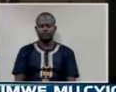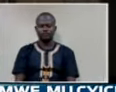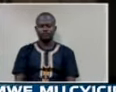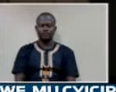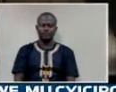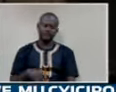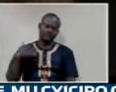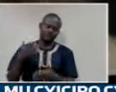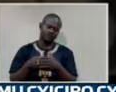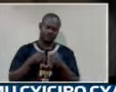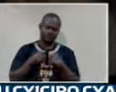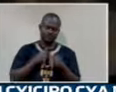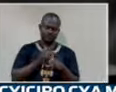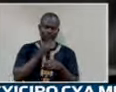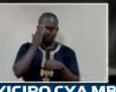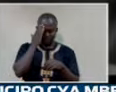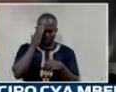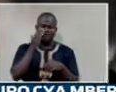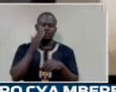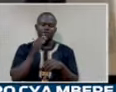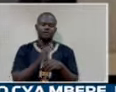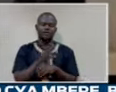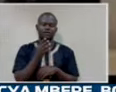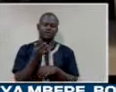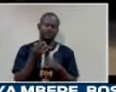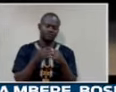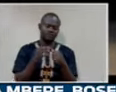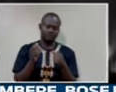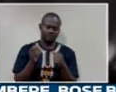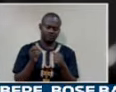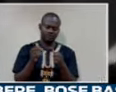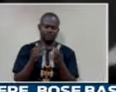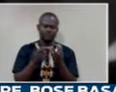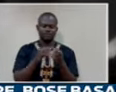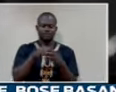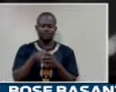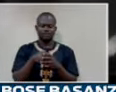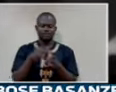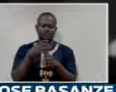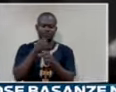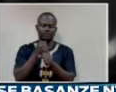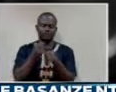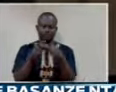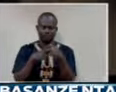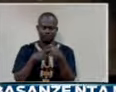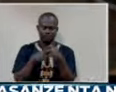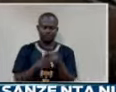Rwanda abahanzi bahari bazwi ni 248 babarirwa muri federasiyo indwi.